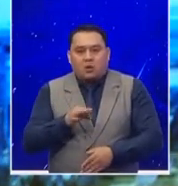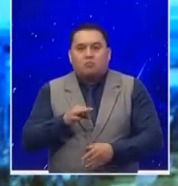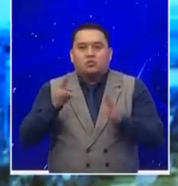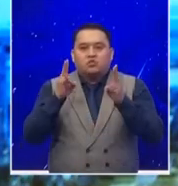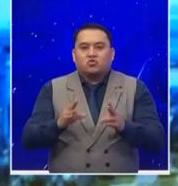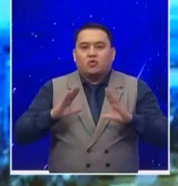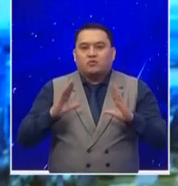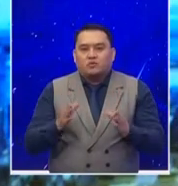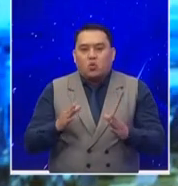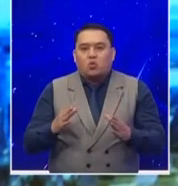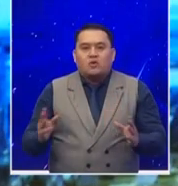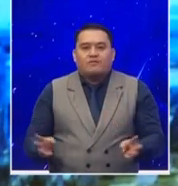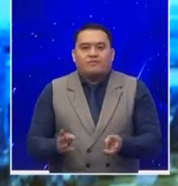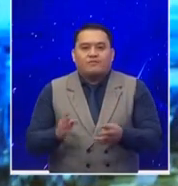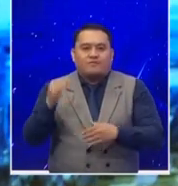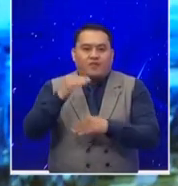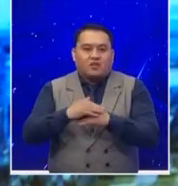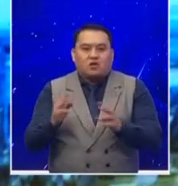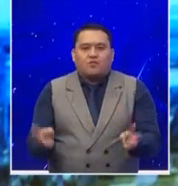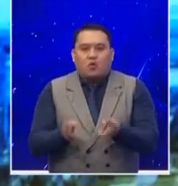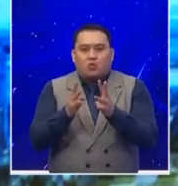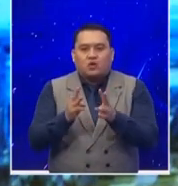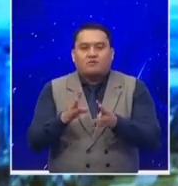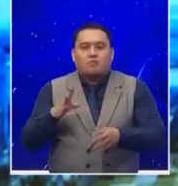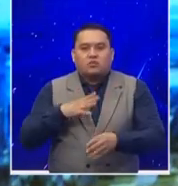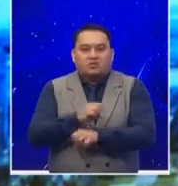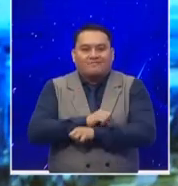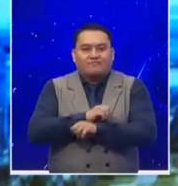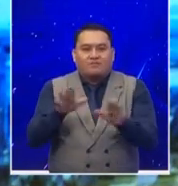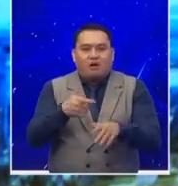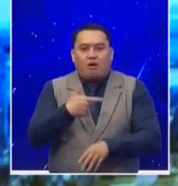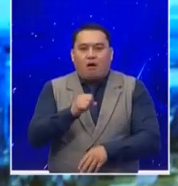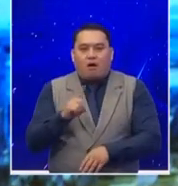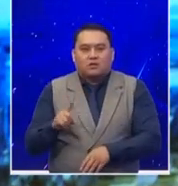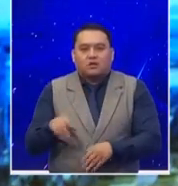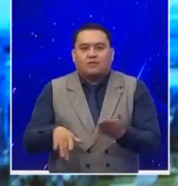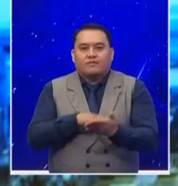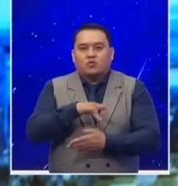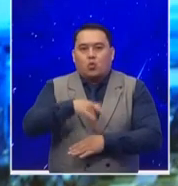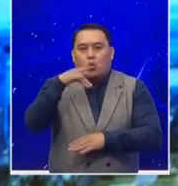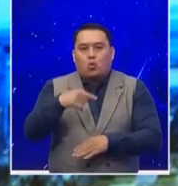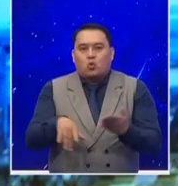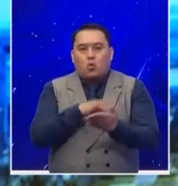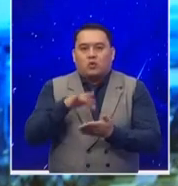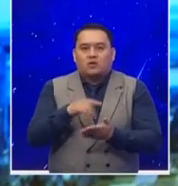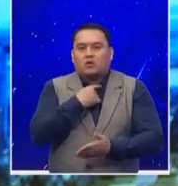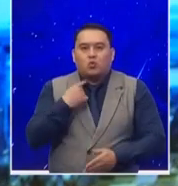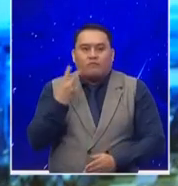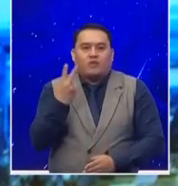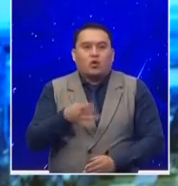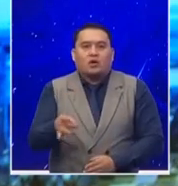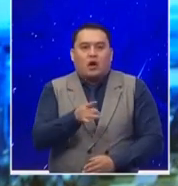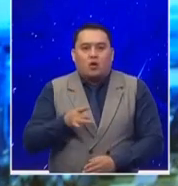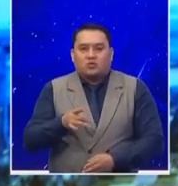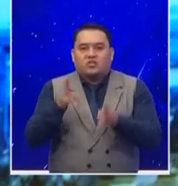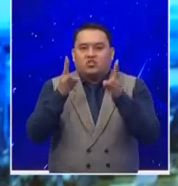произошло вчера, в рождественский вечер. Один человек погиб в результате хлопка газовоздушной смеси в жилом многоэтажном доме в областном центре.